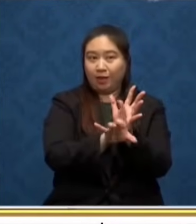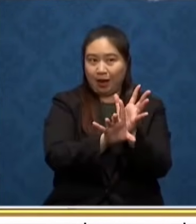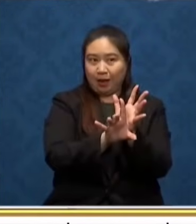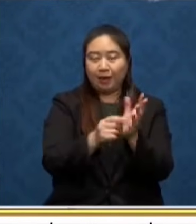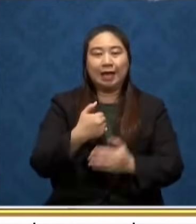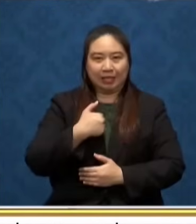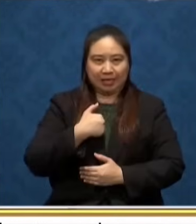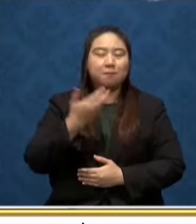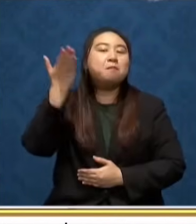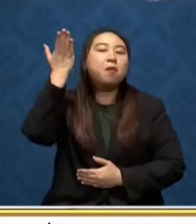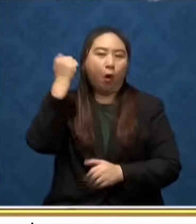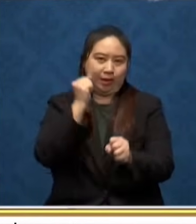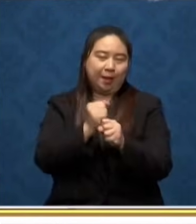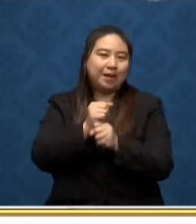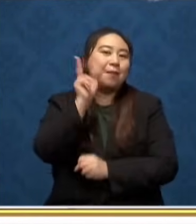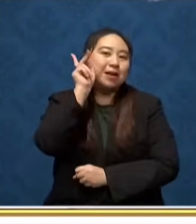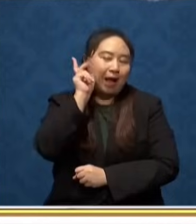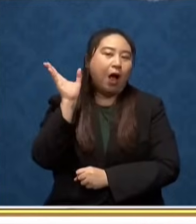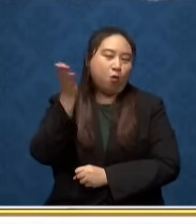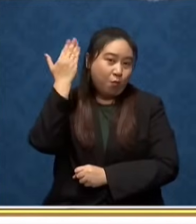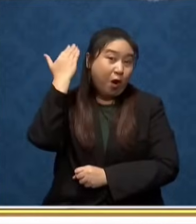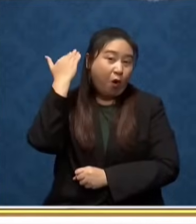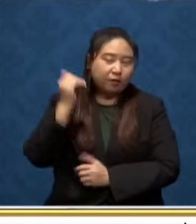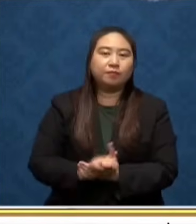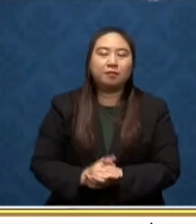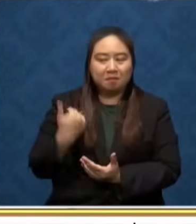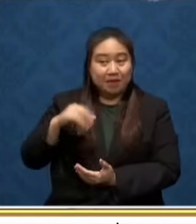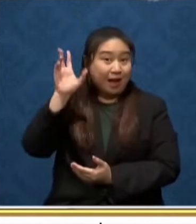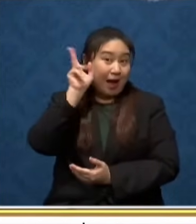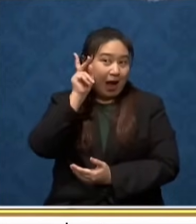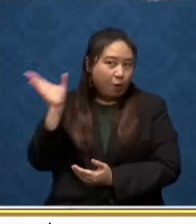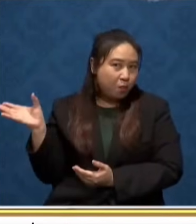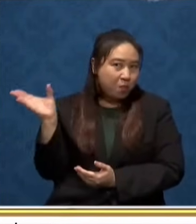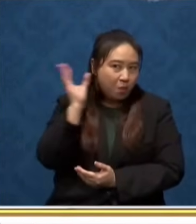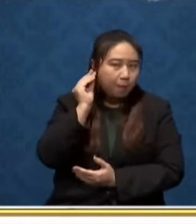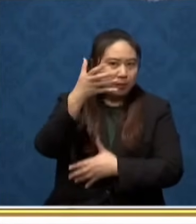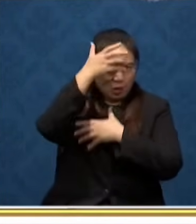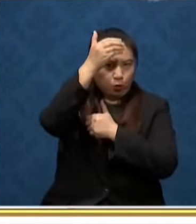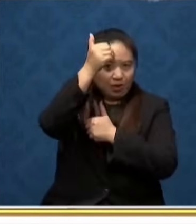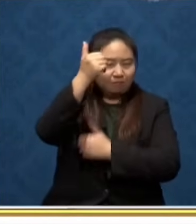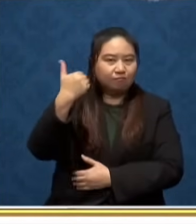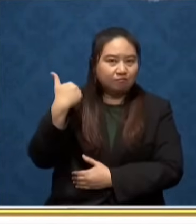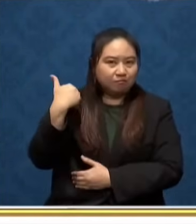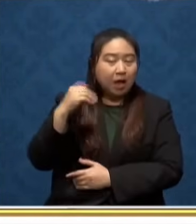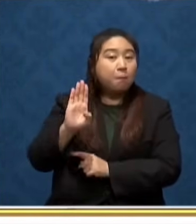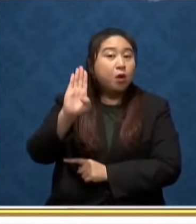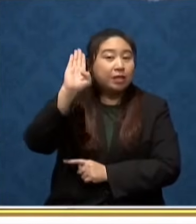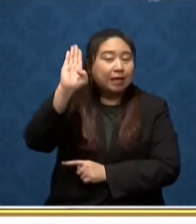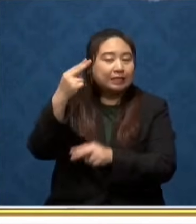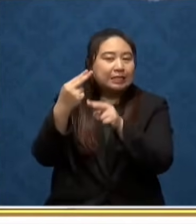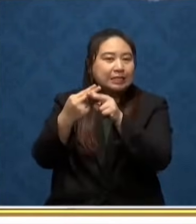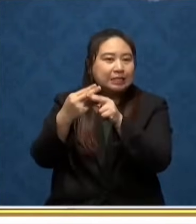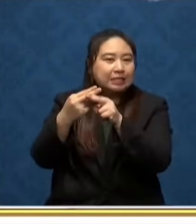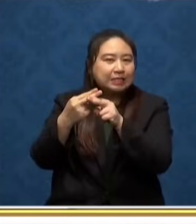นักข่าวเก่าค่ะมีแหล่งข่าวให้ข้อมูลที่น่าสนใจมาว่ามีบริษัทหนึ่งชื่อทาลอนเน็ต